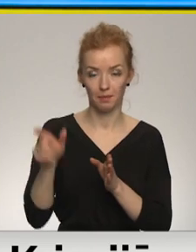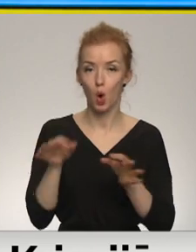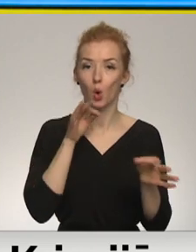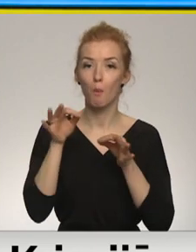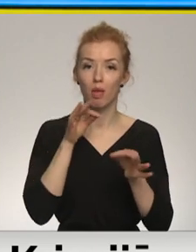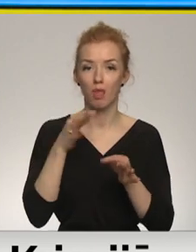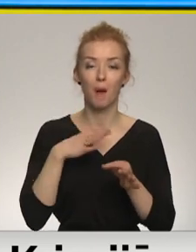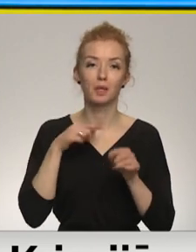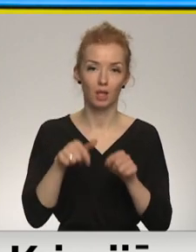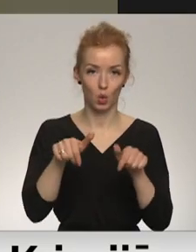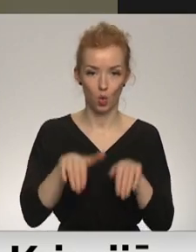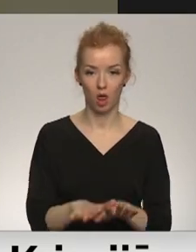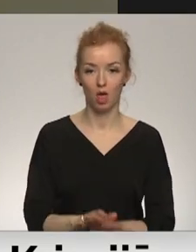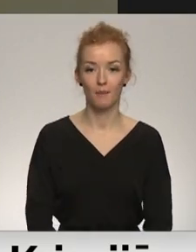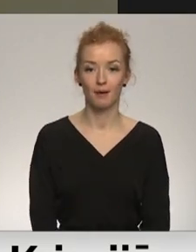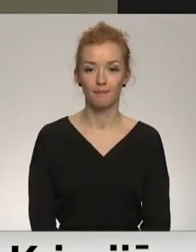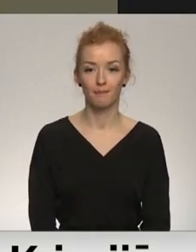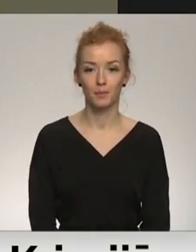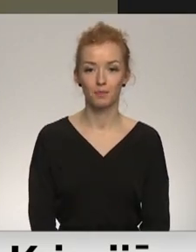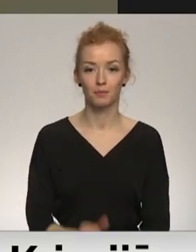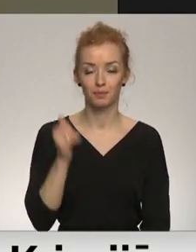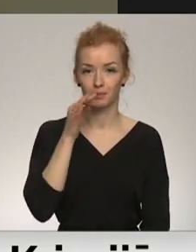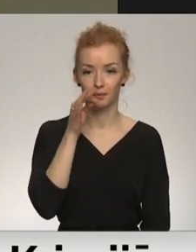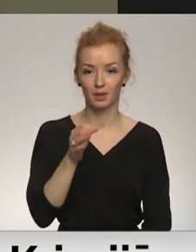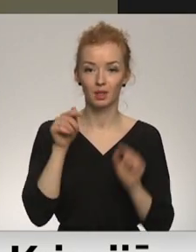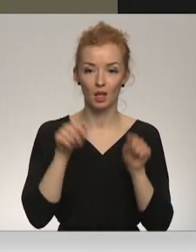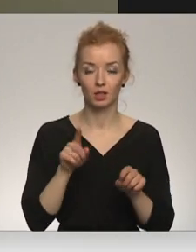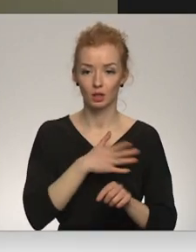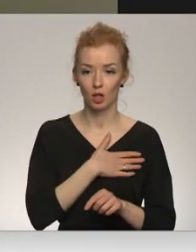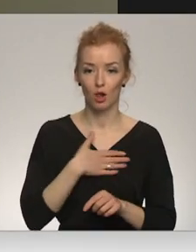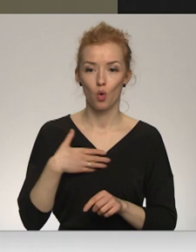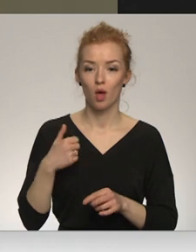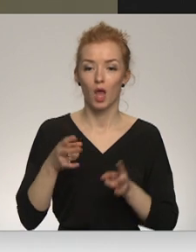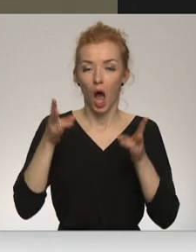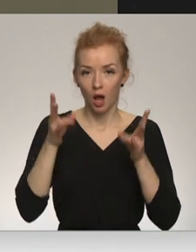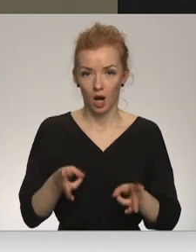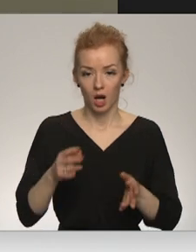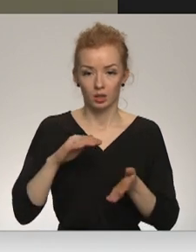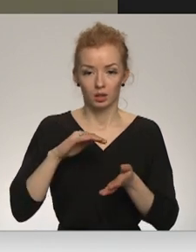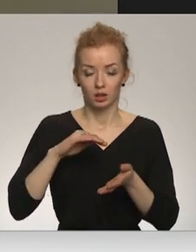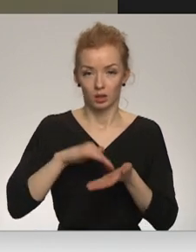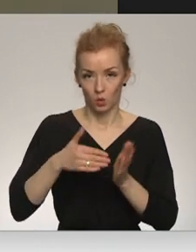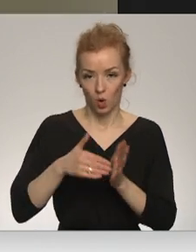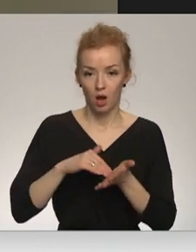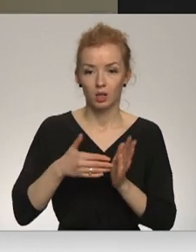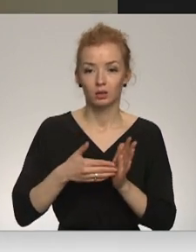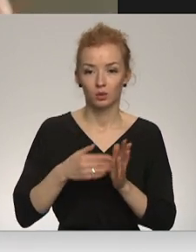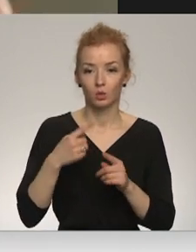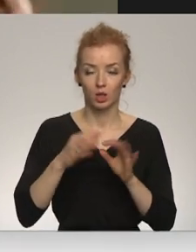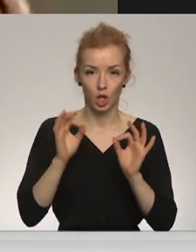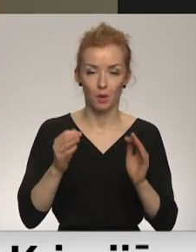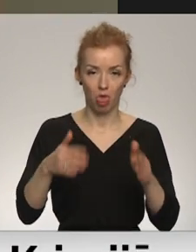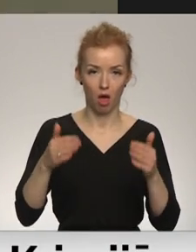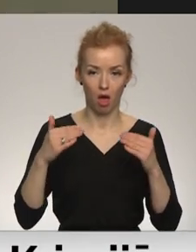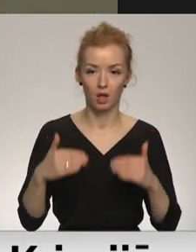savus rīcības iemeslus. Šīs, protams, ir tik ļoti ārkārtas gadījums, kad jāatceļ tiešām